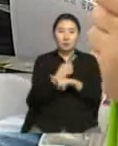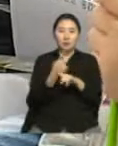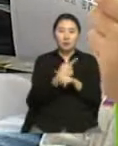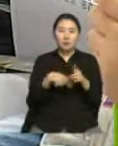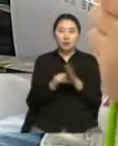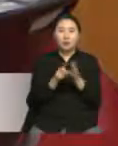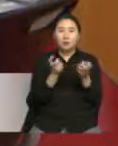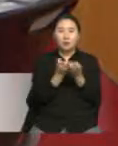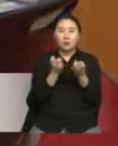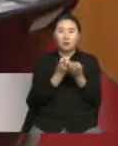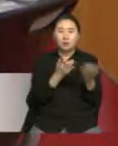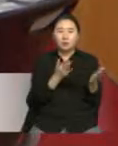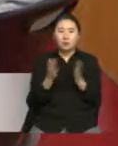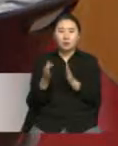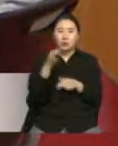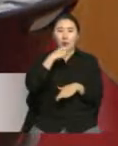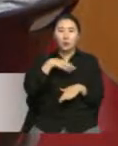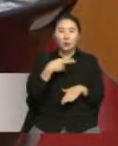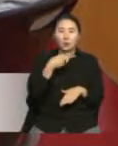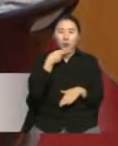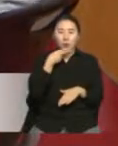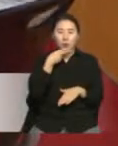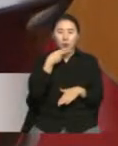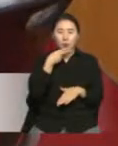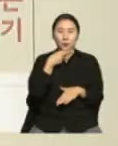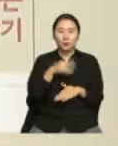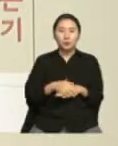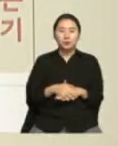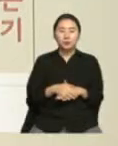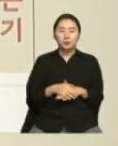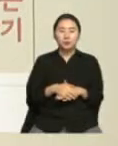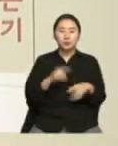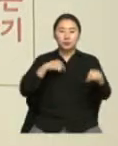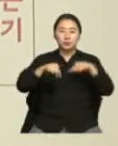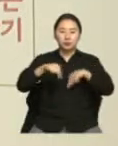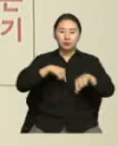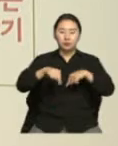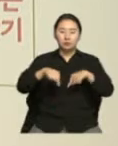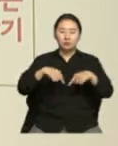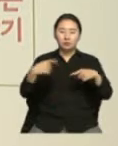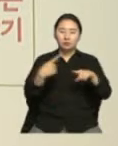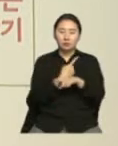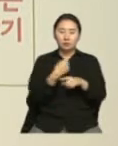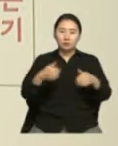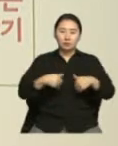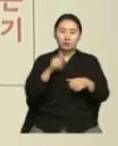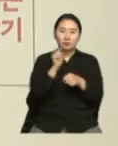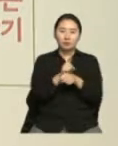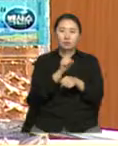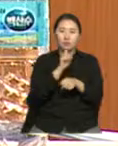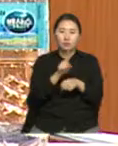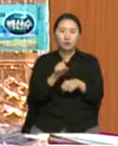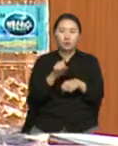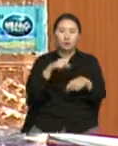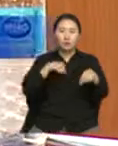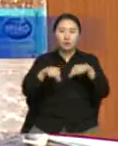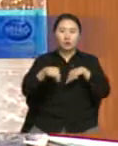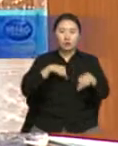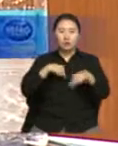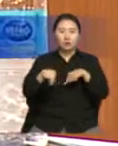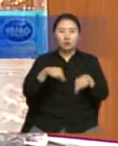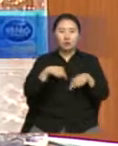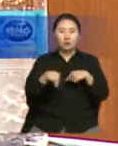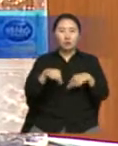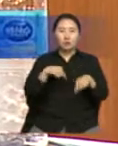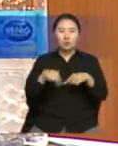나오고 있지만 효과를 거둔 경우가 드물었다며 정책 전환의 필요성을 언급하기도 했습니다. 정책이 시장을 압도하지